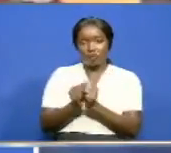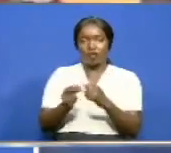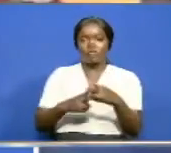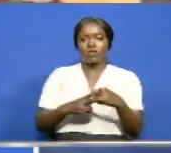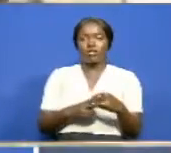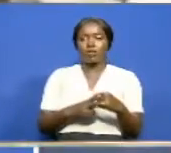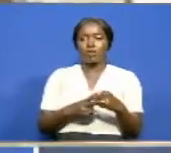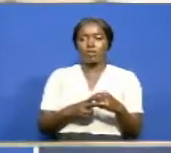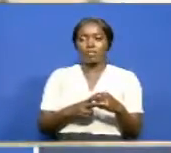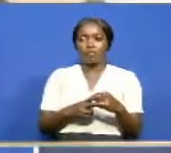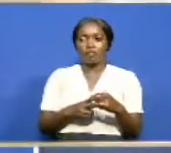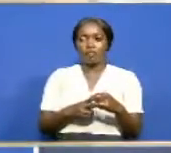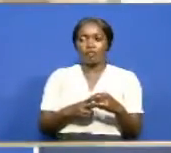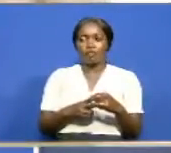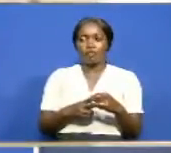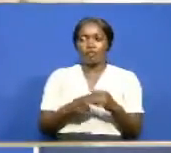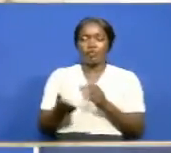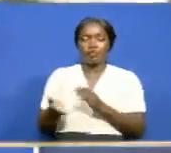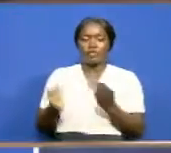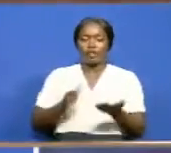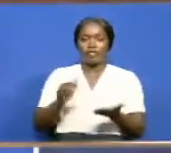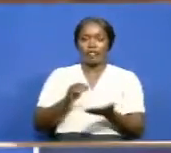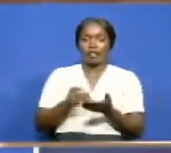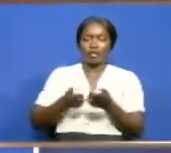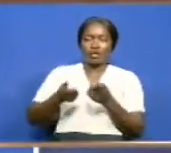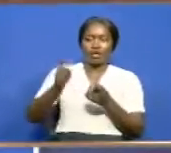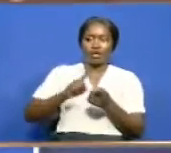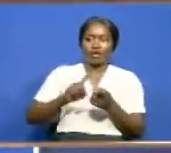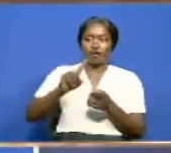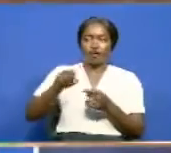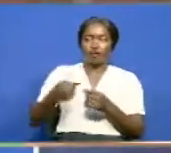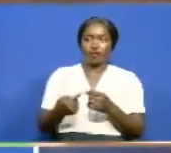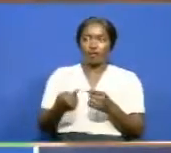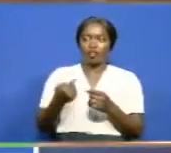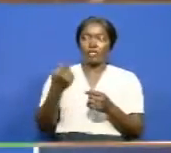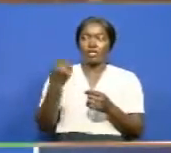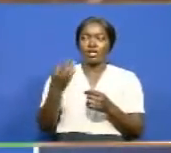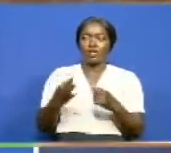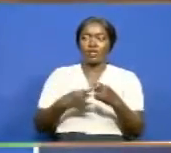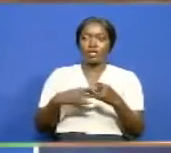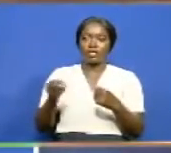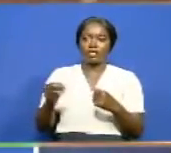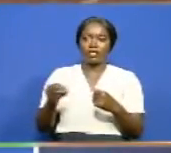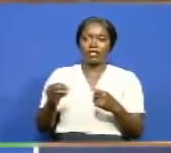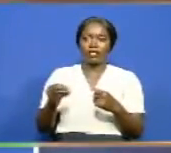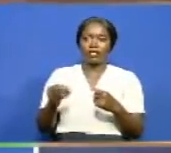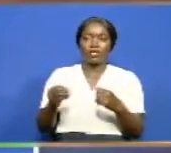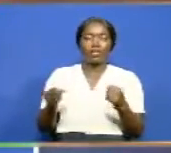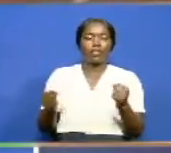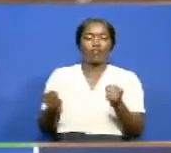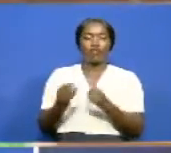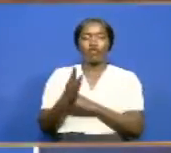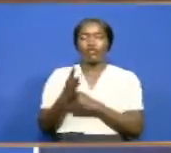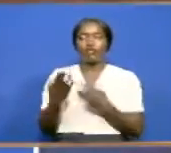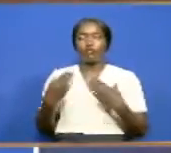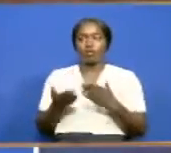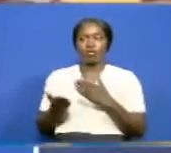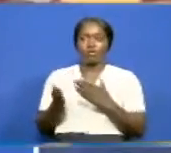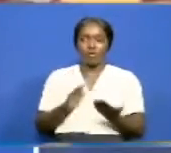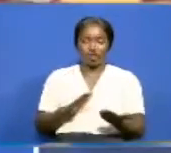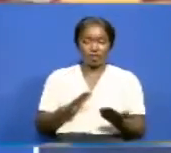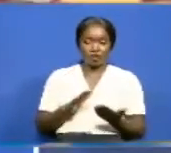17. Idadi ya vifo pia imeongezeka hadi 1,380 baada ya wagonjwa 14 zaidi kuaga